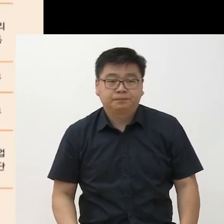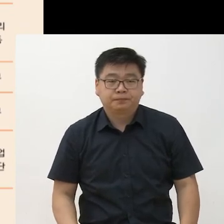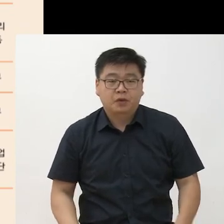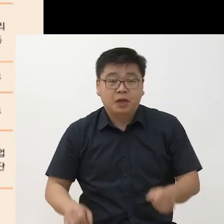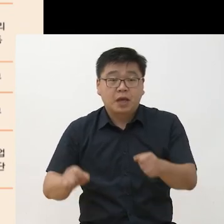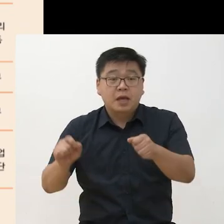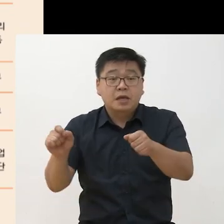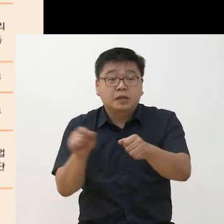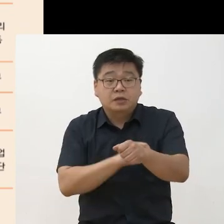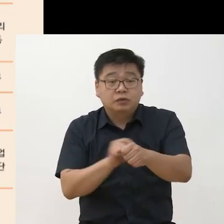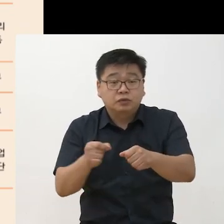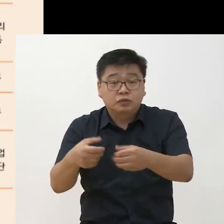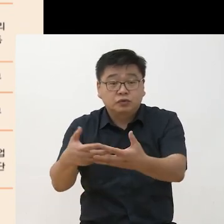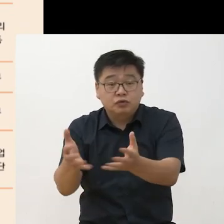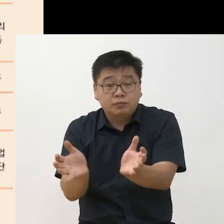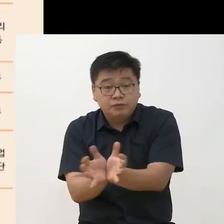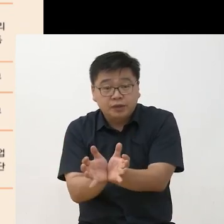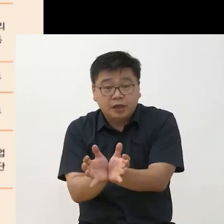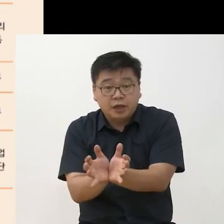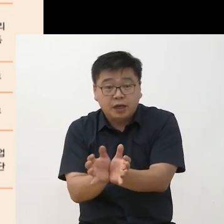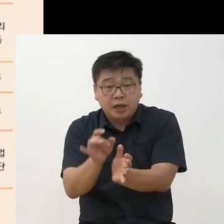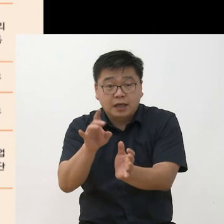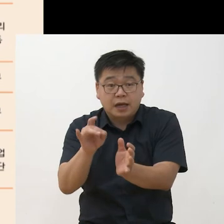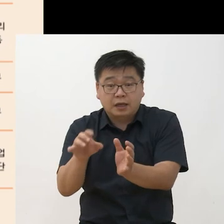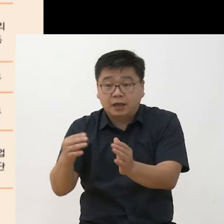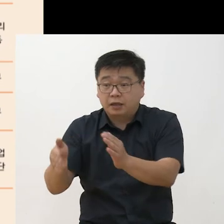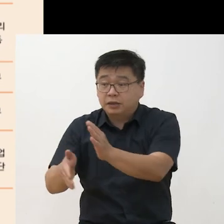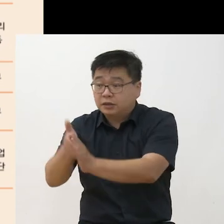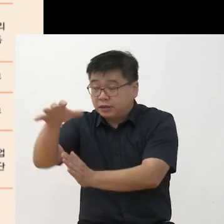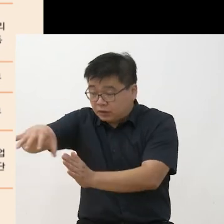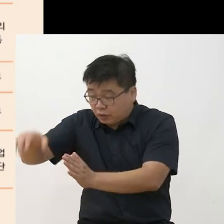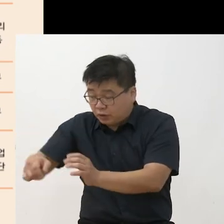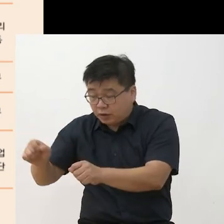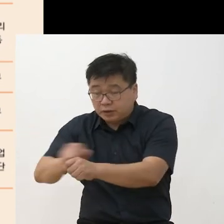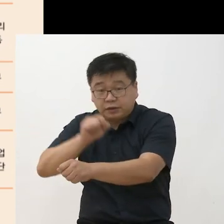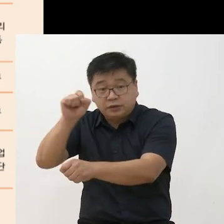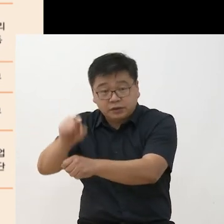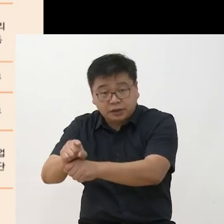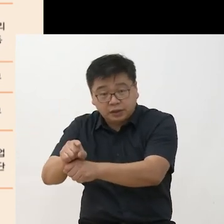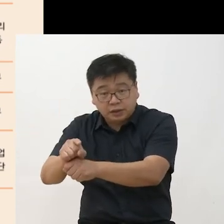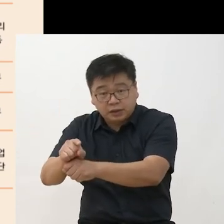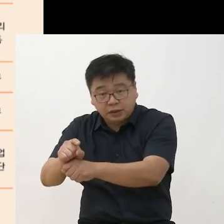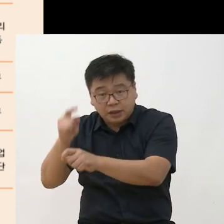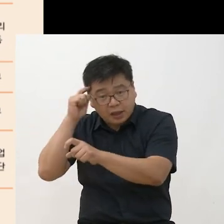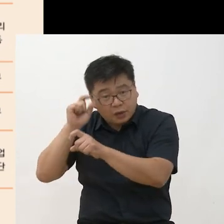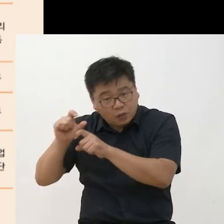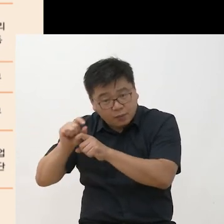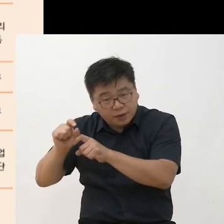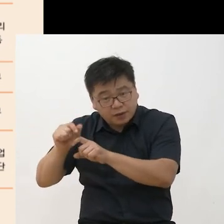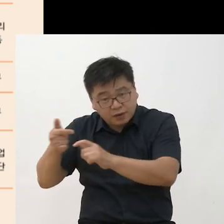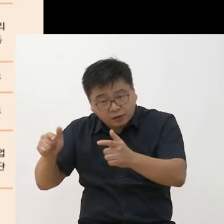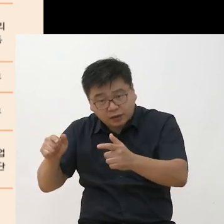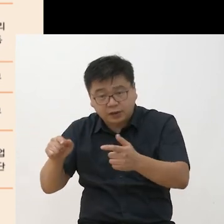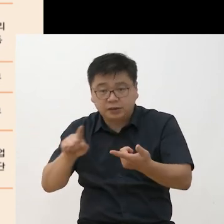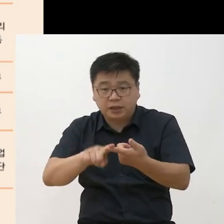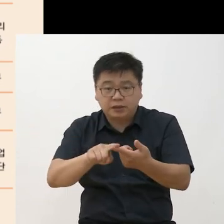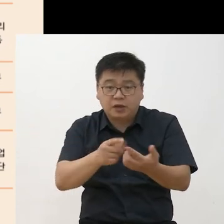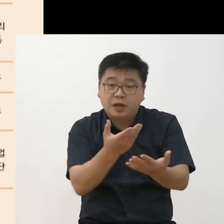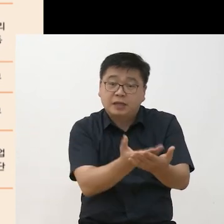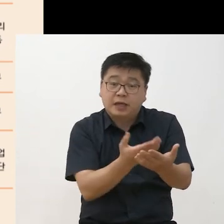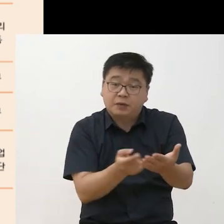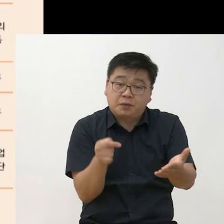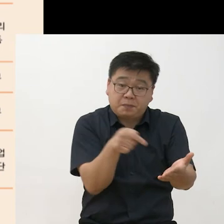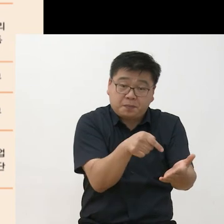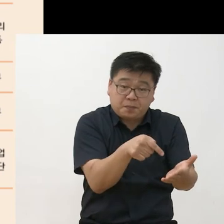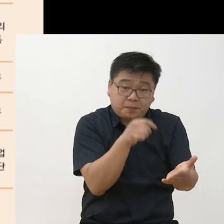특수 분야에 해당하는 각 방문시설의 특징과 고려해야 할 점은 자료로 대신하도록